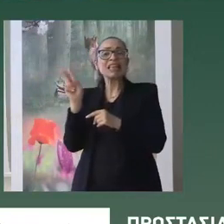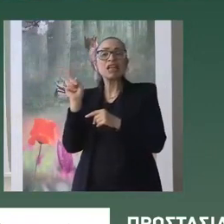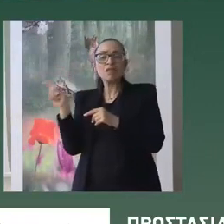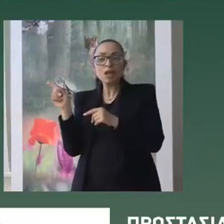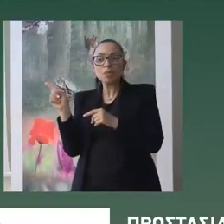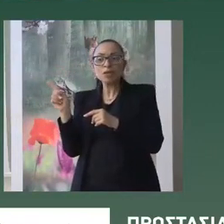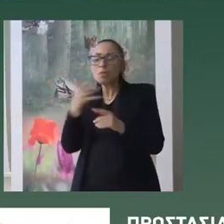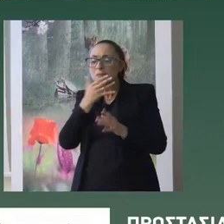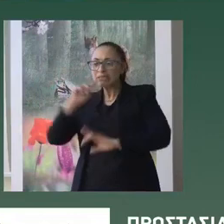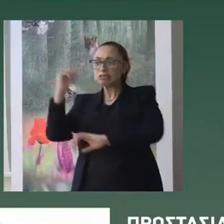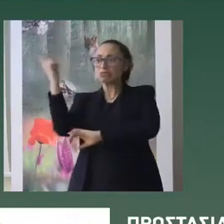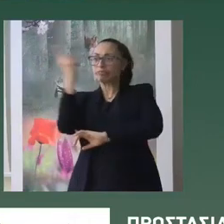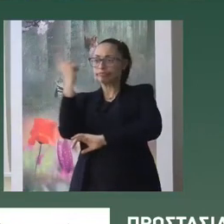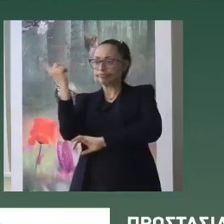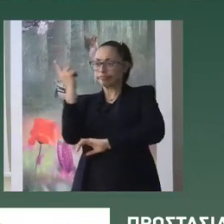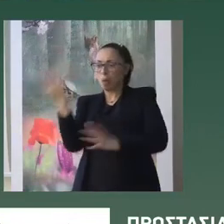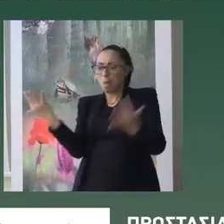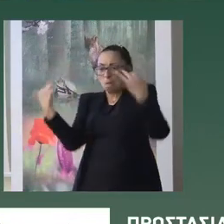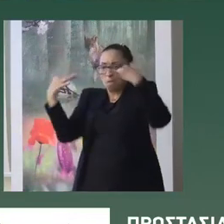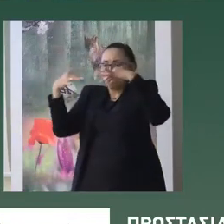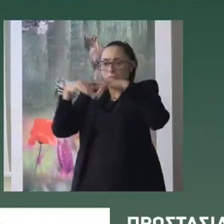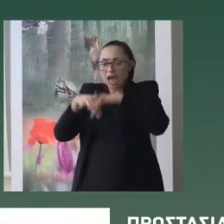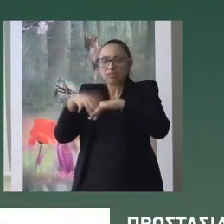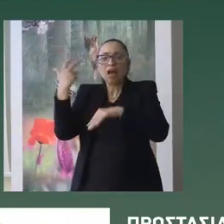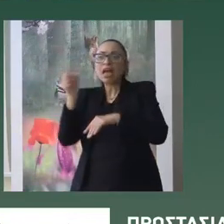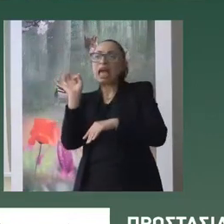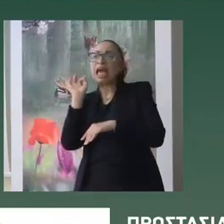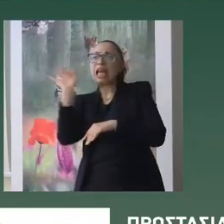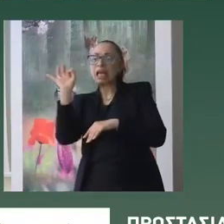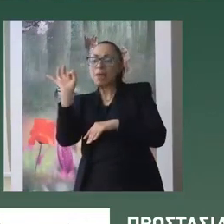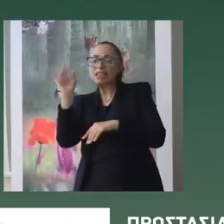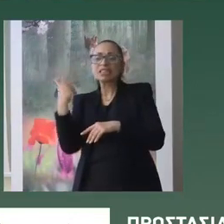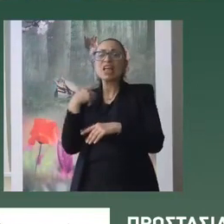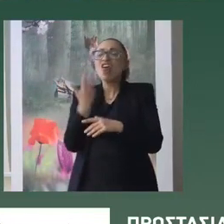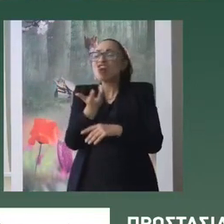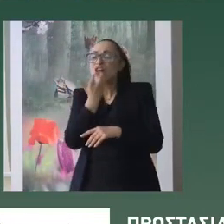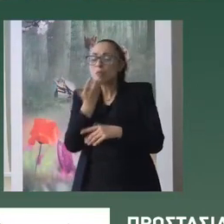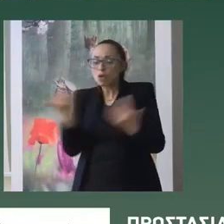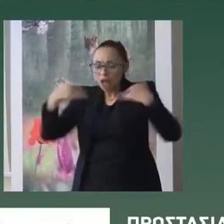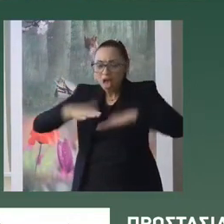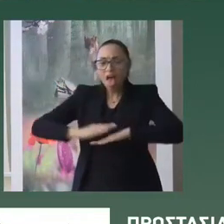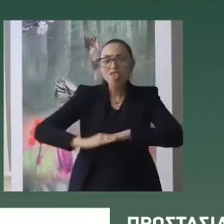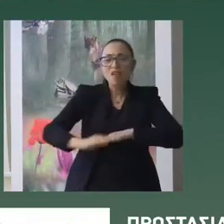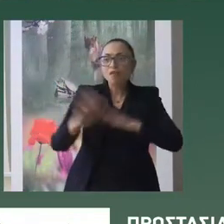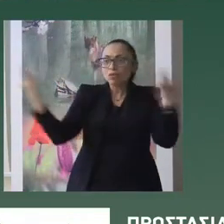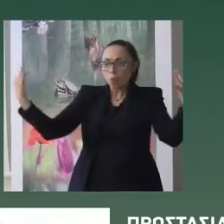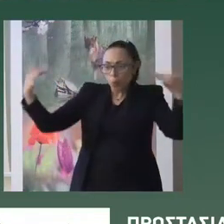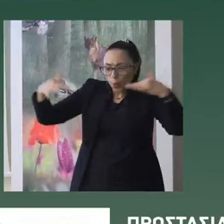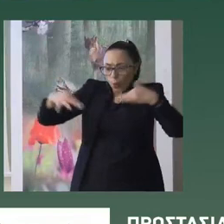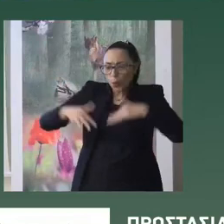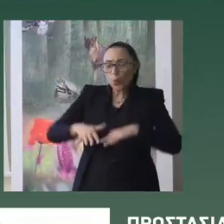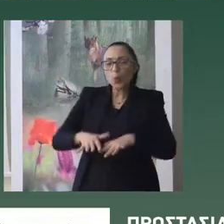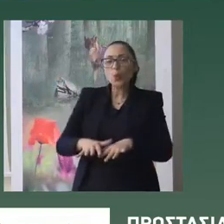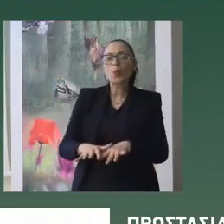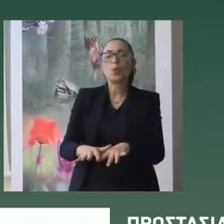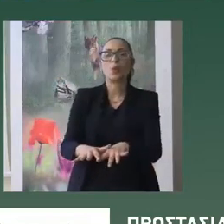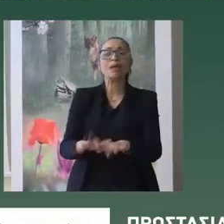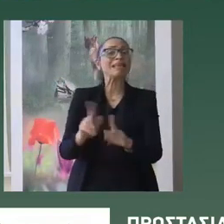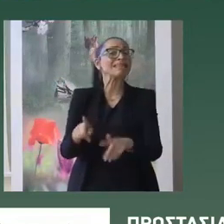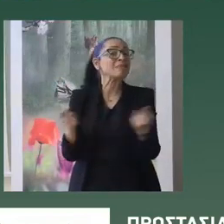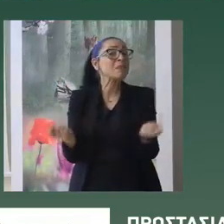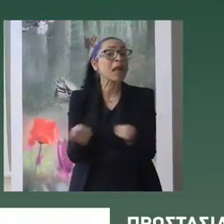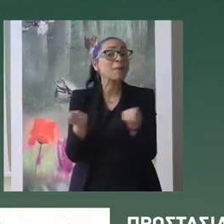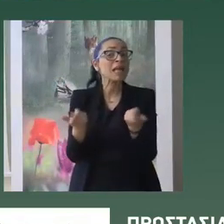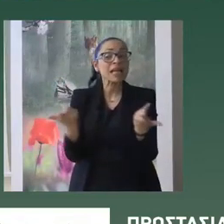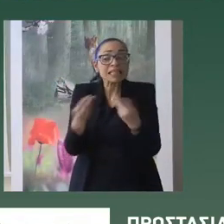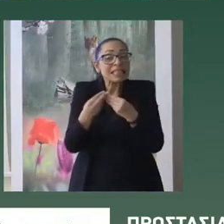ότι δημιουργείται ένας τρόβυλος που εγκλωβίζει τη θερμότητα και τη ρήπανση χαμηλά στο έδαφος. Και τι πρέπει να κάνεις λοιπόν τότε.